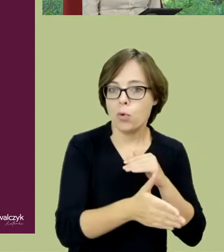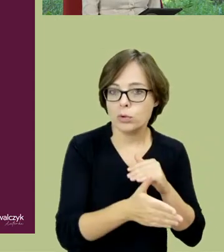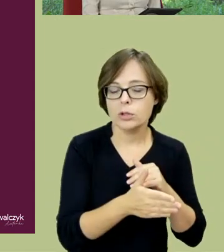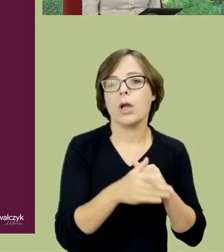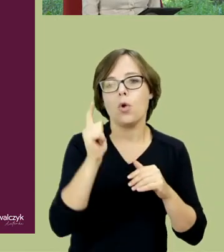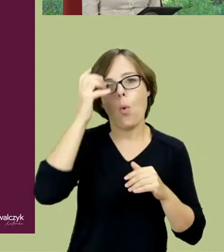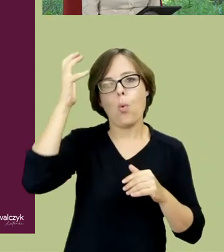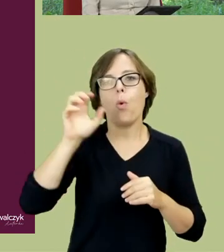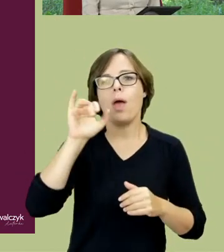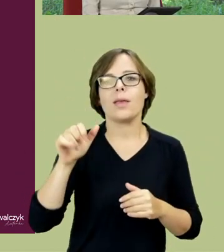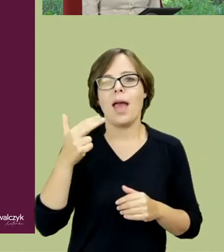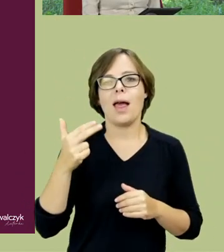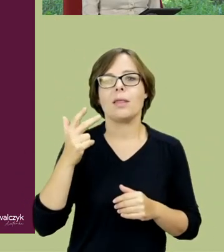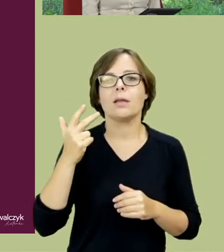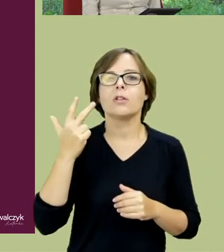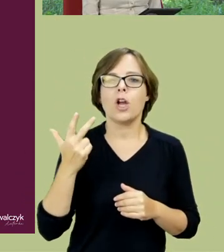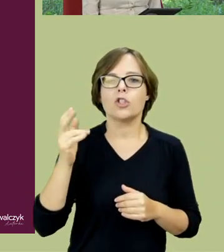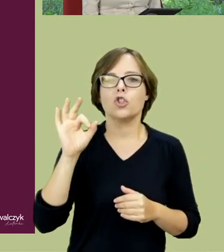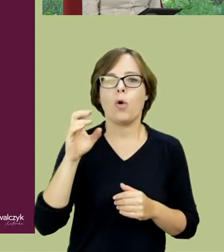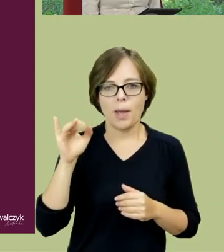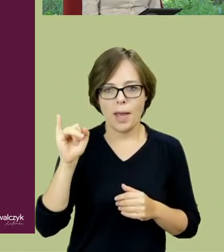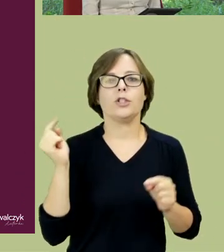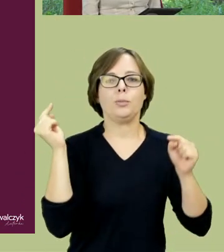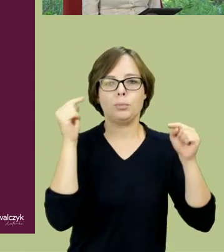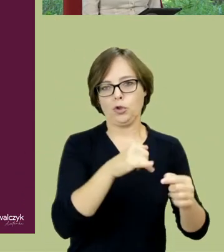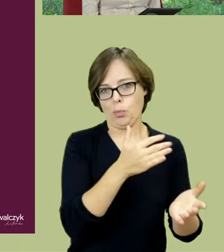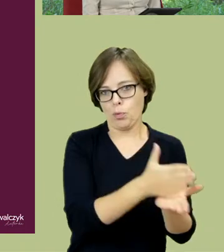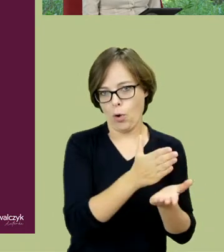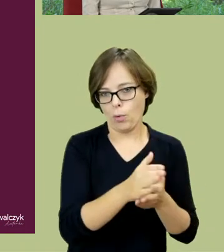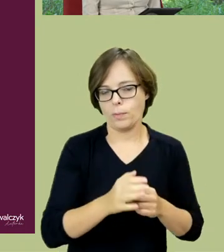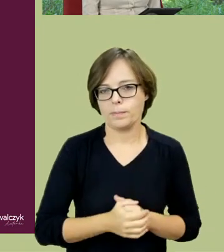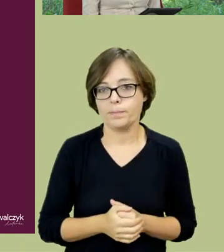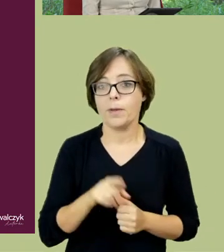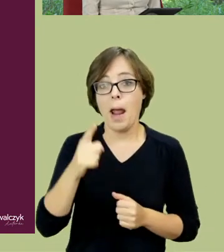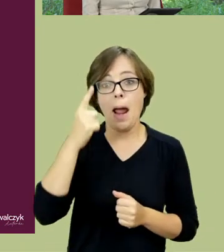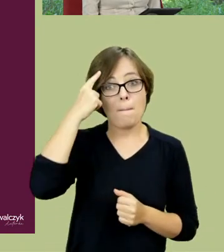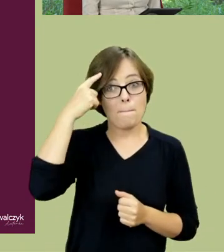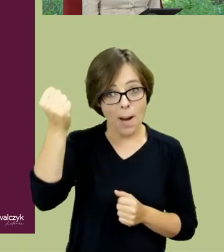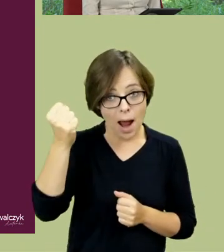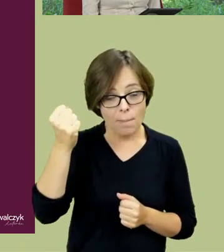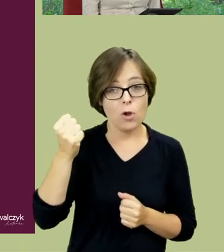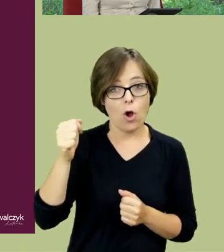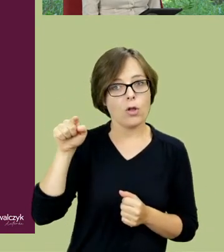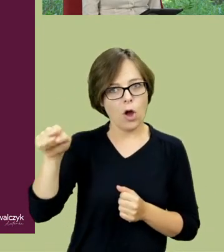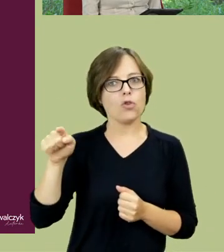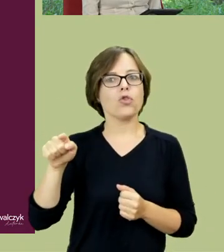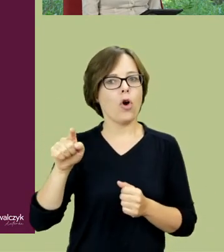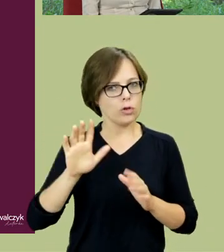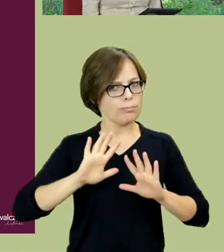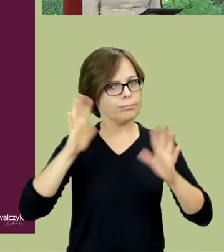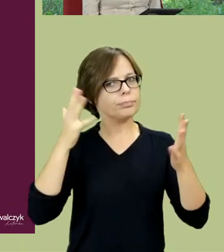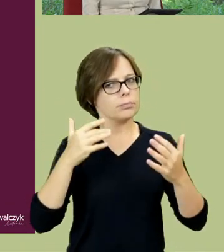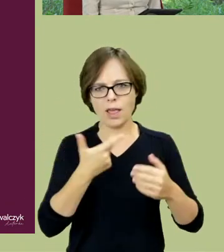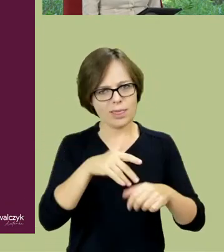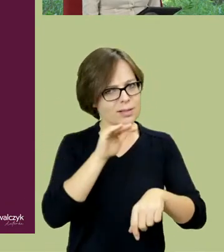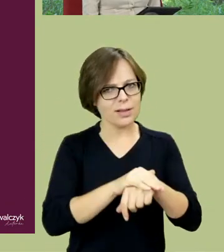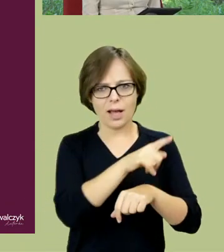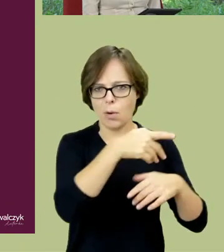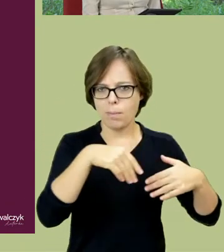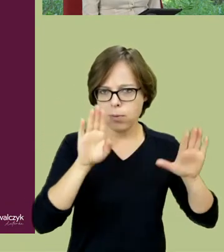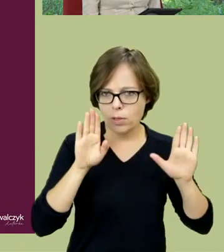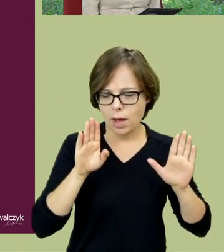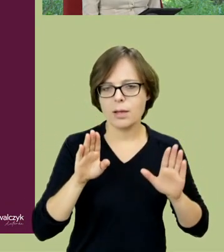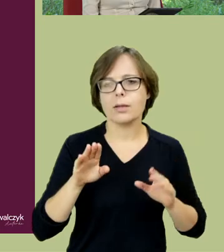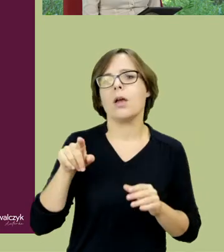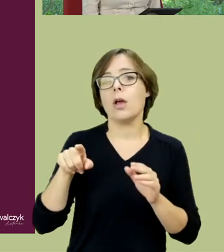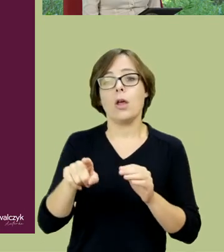Jan III Sobieski przybył z odsieczą. I na pamiątkę tego gestu właśnie Anny Doroty Chrzanowskiej w Trębowli